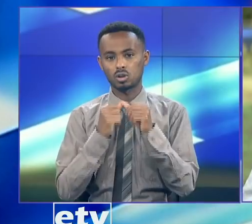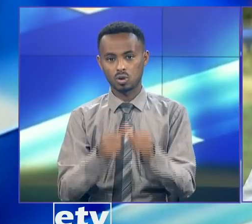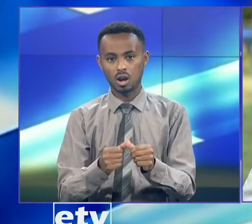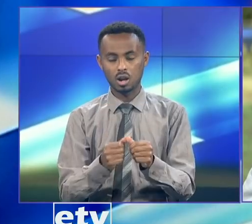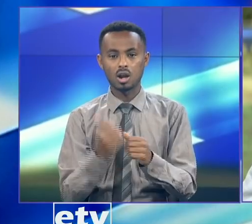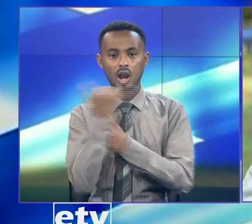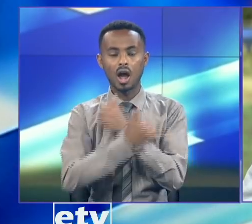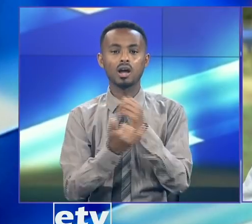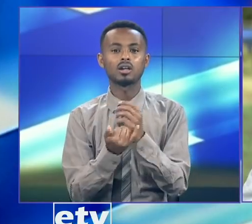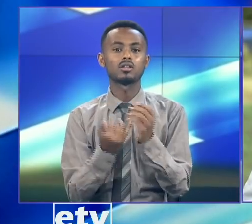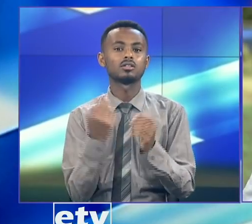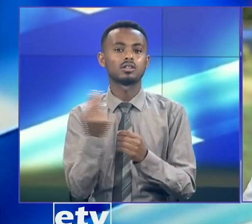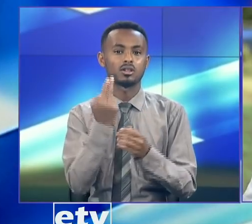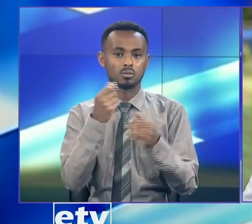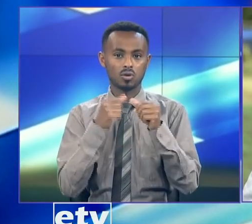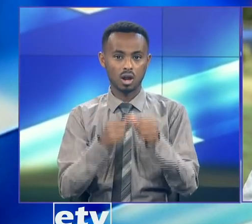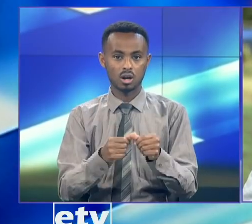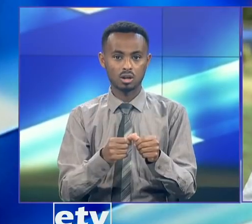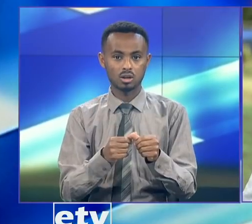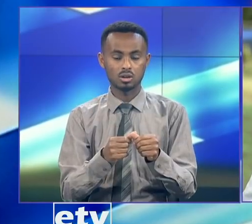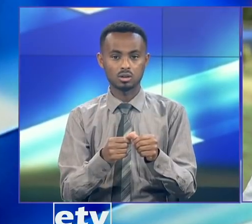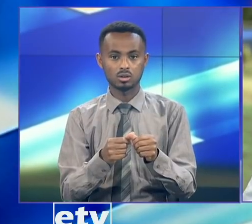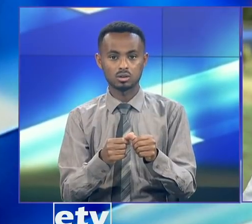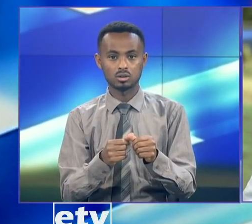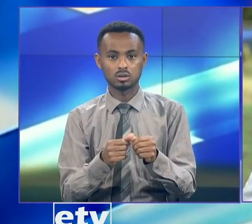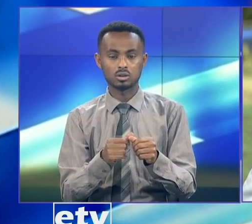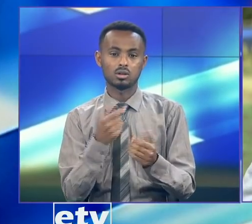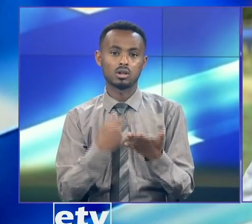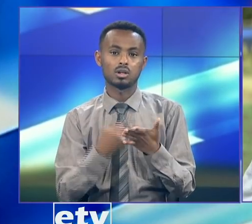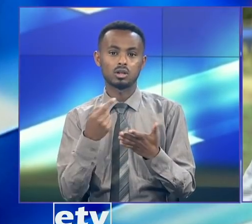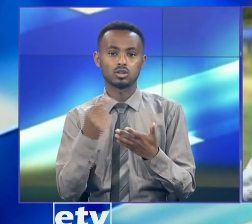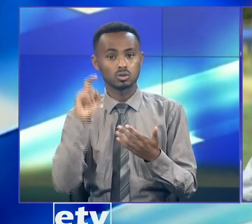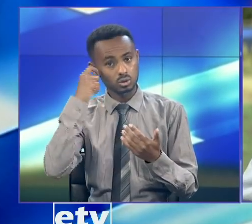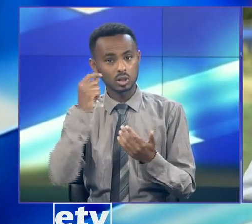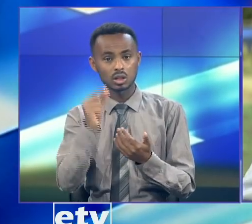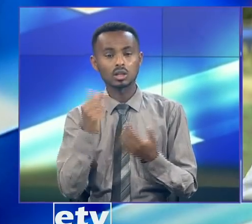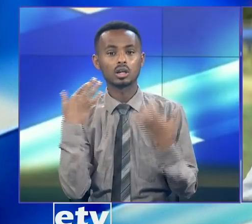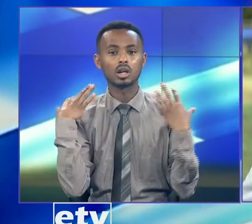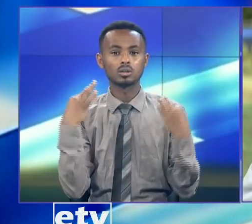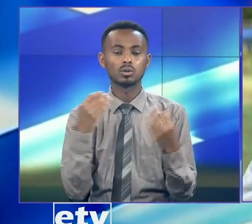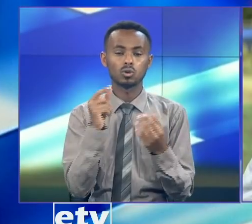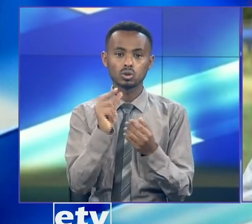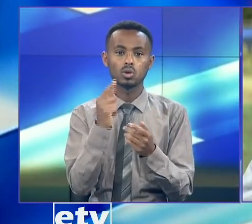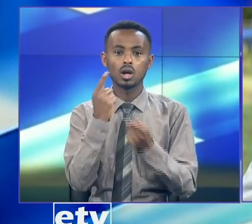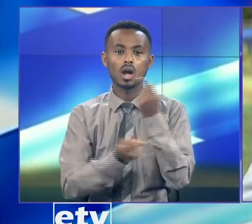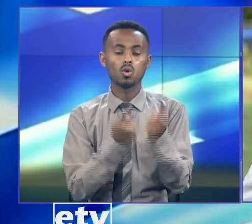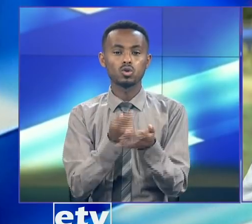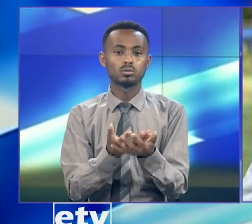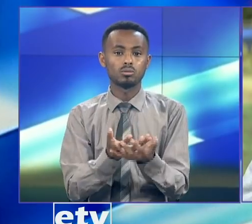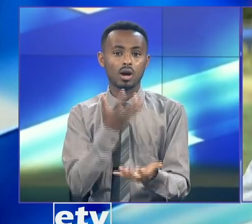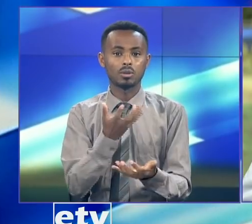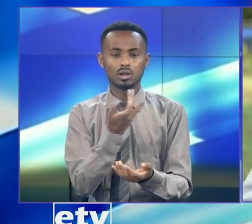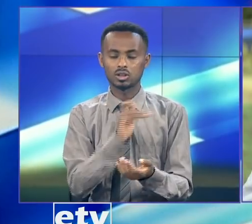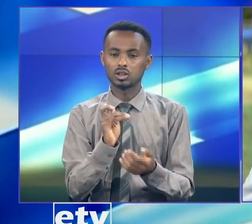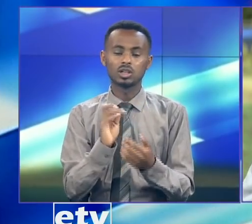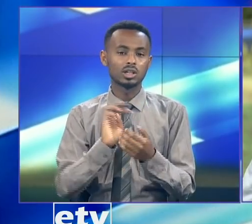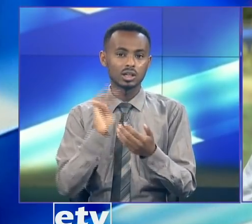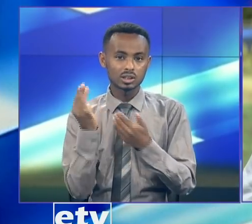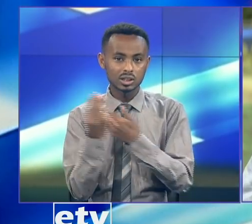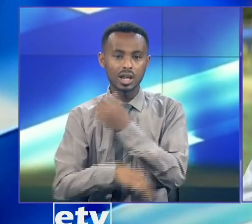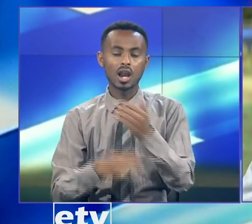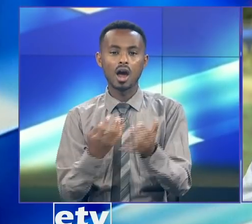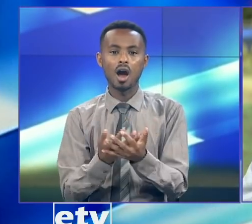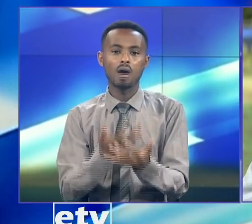ለሀገር ፍጆታ ነው የሚውለው። ሽንኩርት የጥቂት ግለሰብ ወይም ደግሞ የተወሰኑ ነጋዴዎች ማካባቻ እንጂ እንደ ስንዴ ለደሃውም